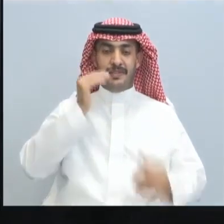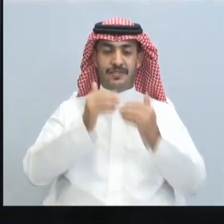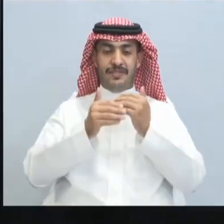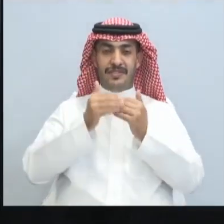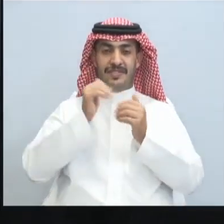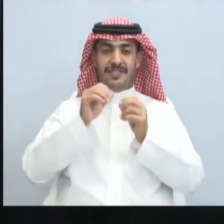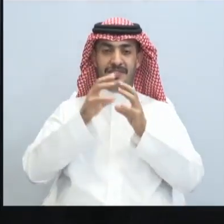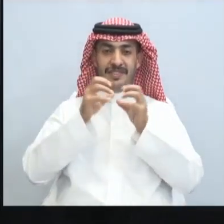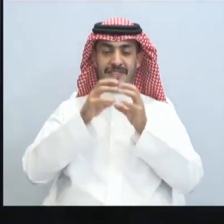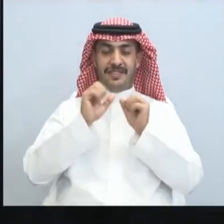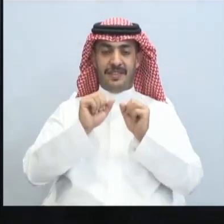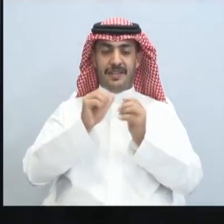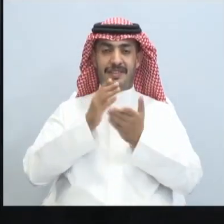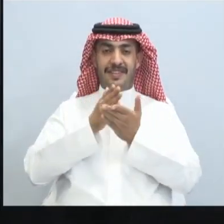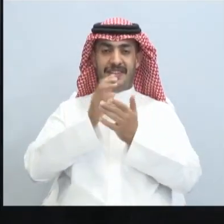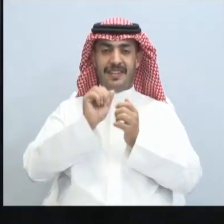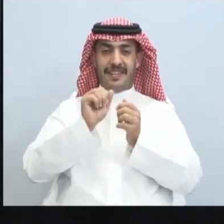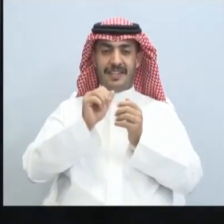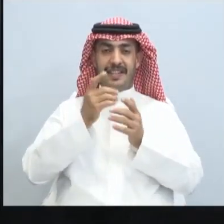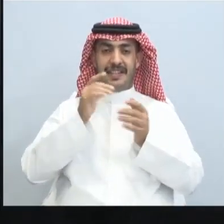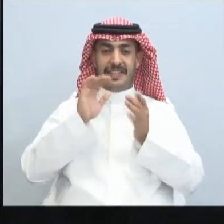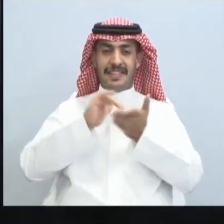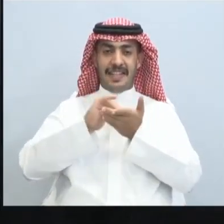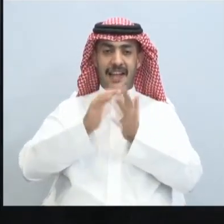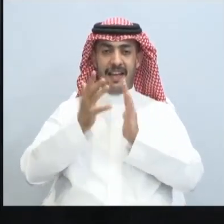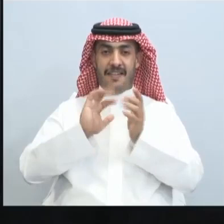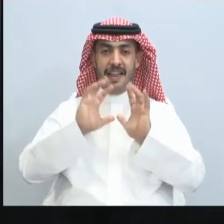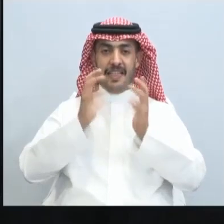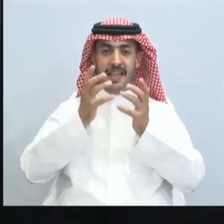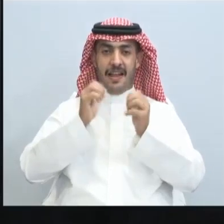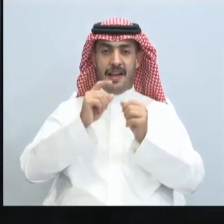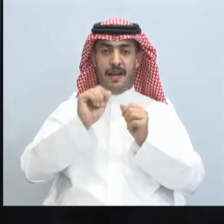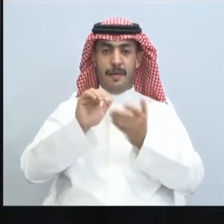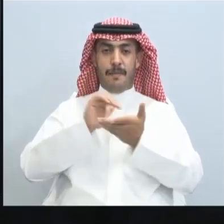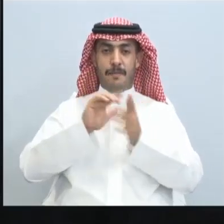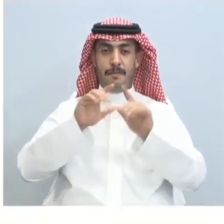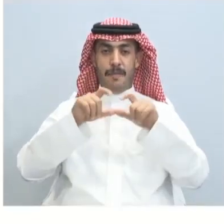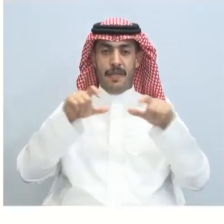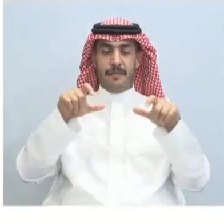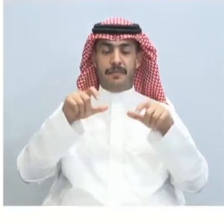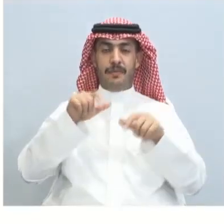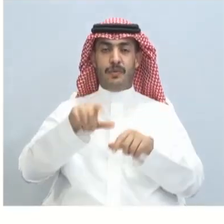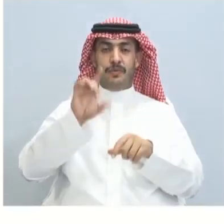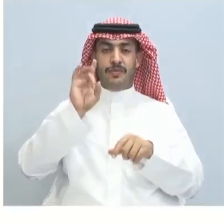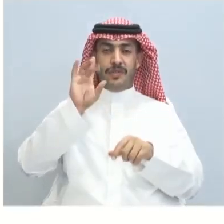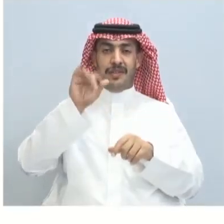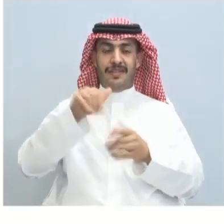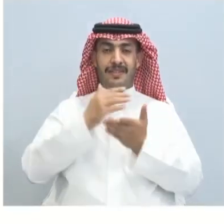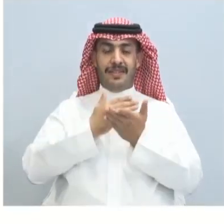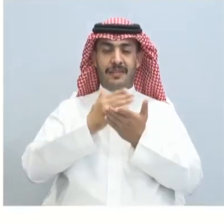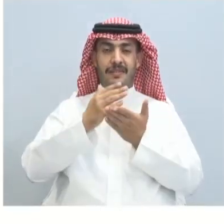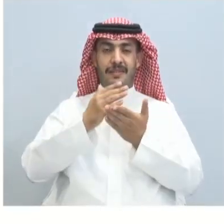مجددا في شروحات مقرر السكرتاريه والاداره المكتبيه اليوم باذن الله نستكمل